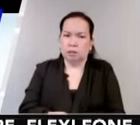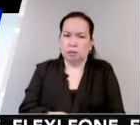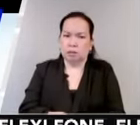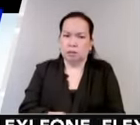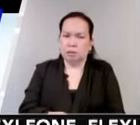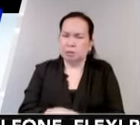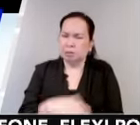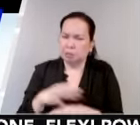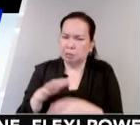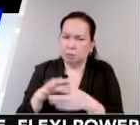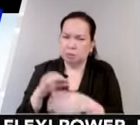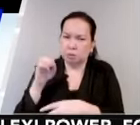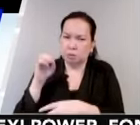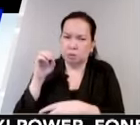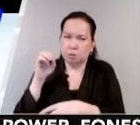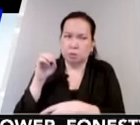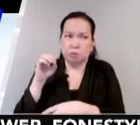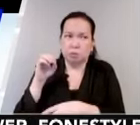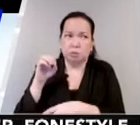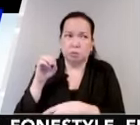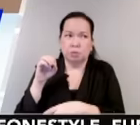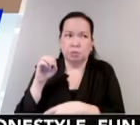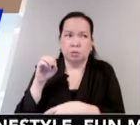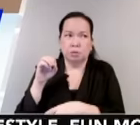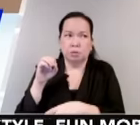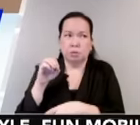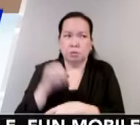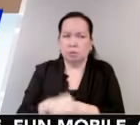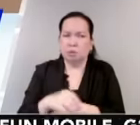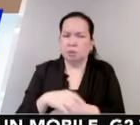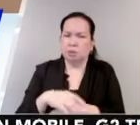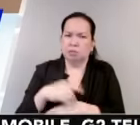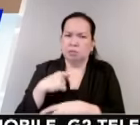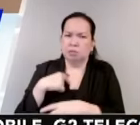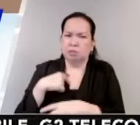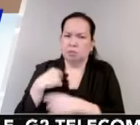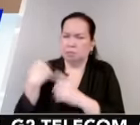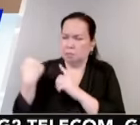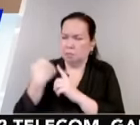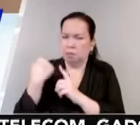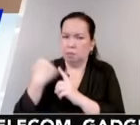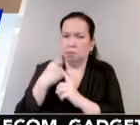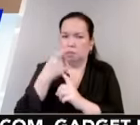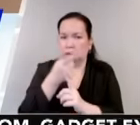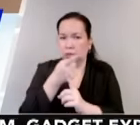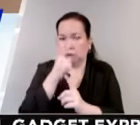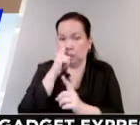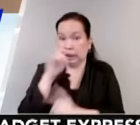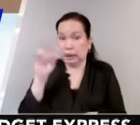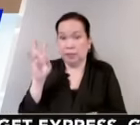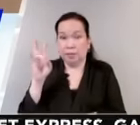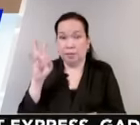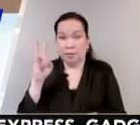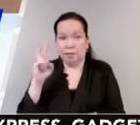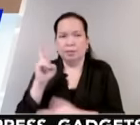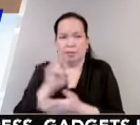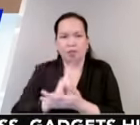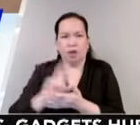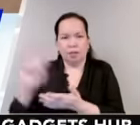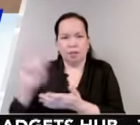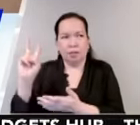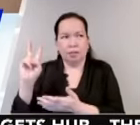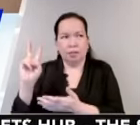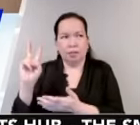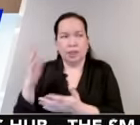sobrang linya po ako. Hindi ko na po kaya. Varsity player ang 17 taong gulang na si Cindy sa Jesus Lord